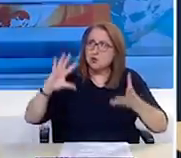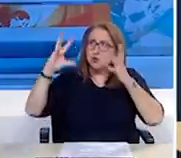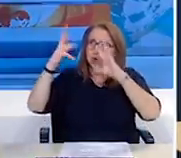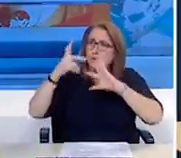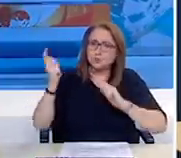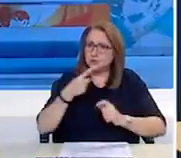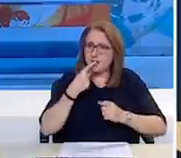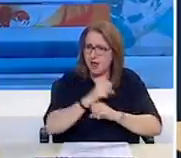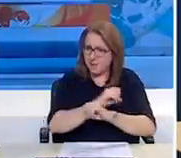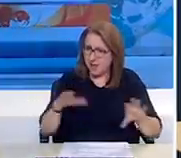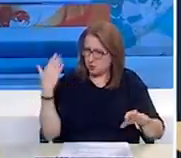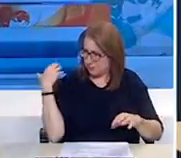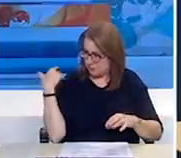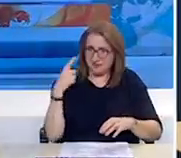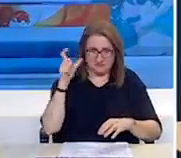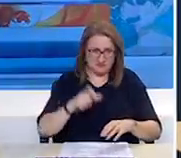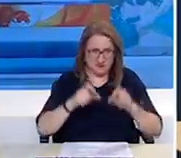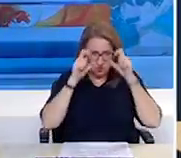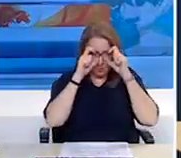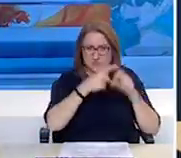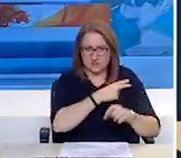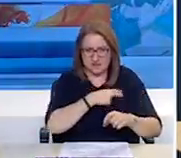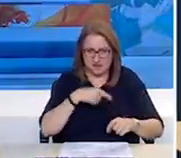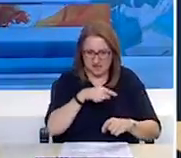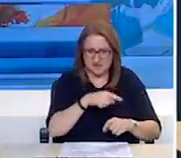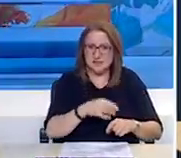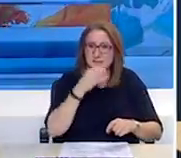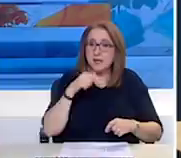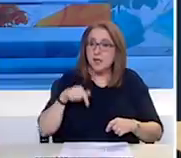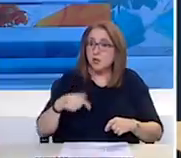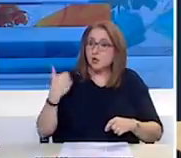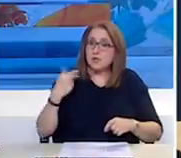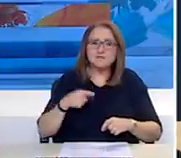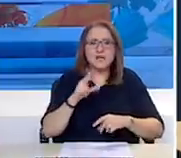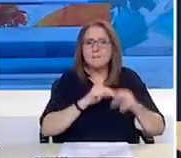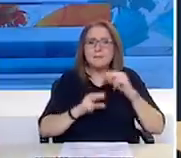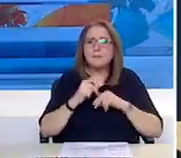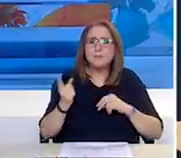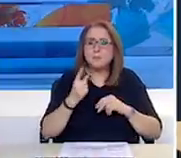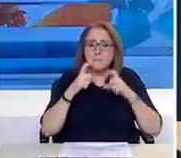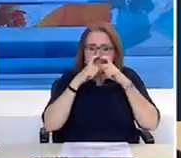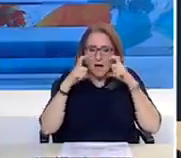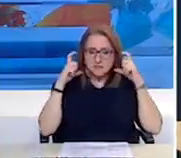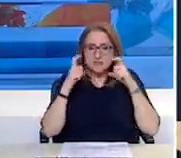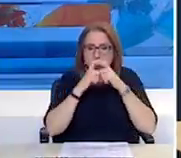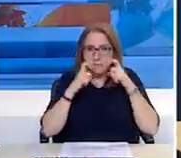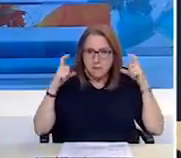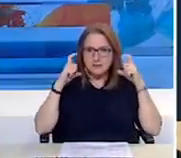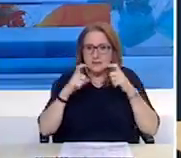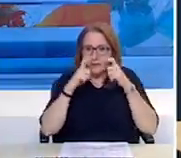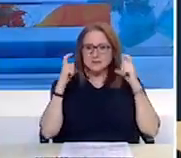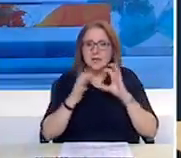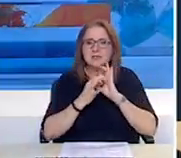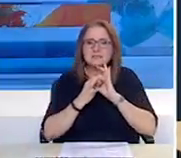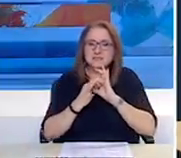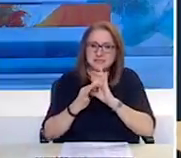για το θέμα που συζητιέται πολύ έντονα τα τελευταία 24 ώρα και αφορά την μάσκα ή το κάλυμα προσώπου. Καθώς και οι